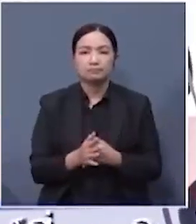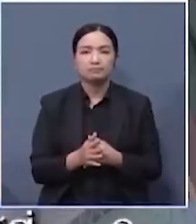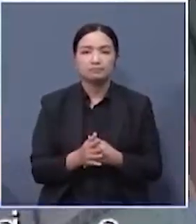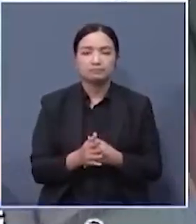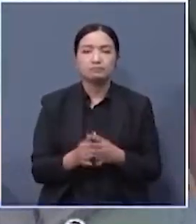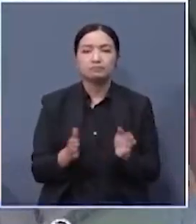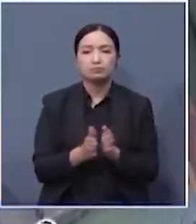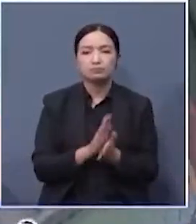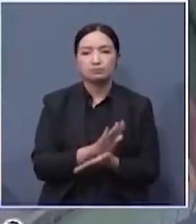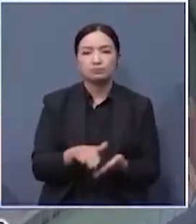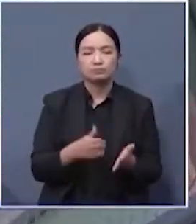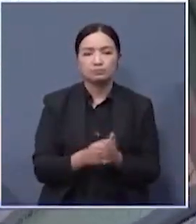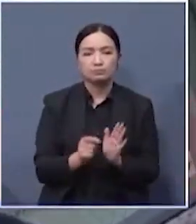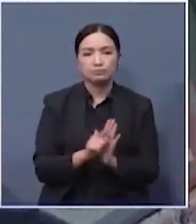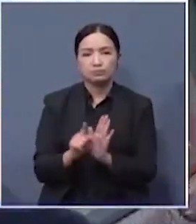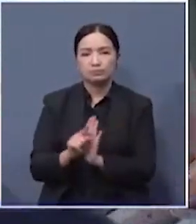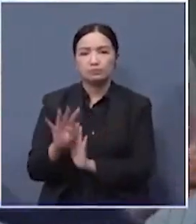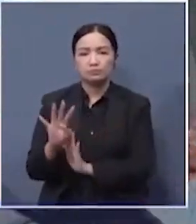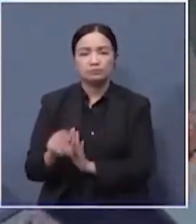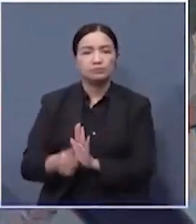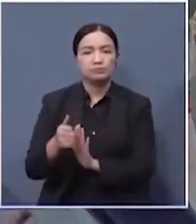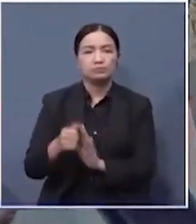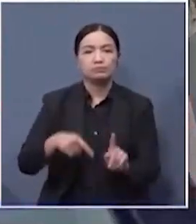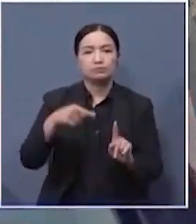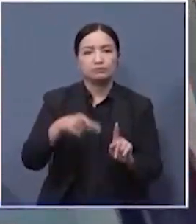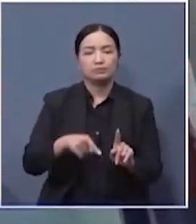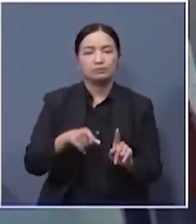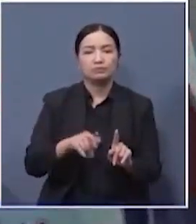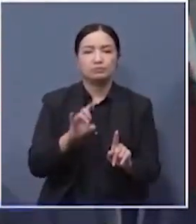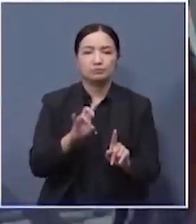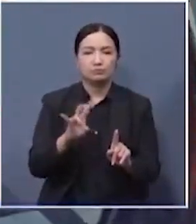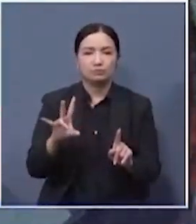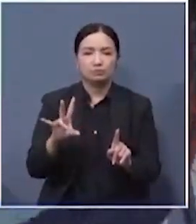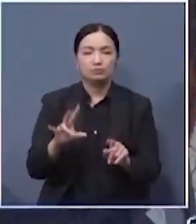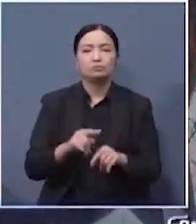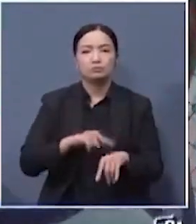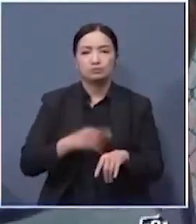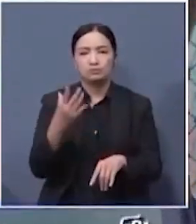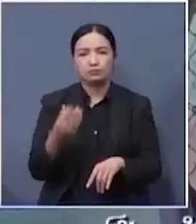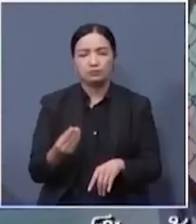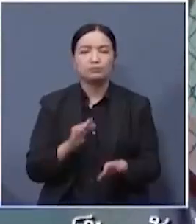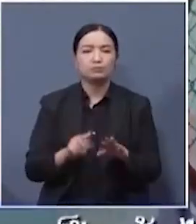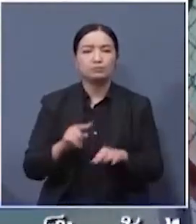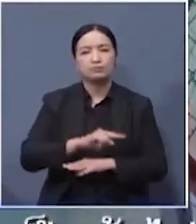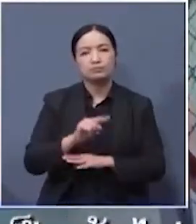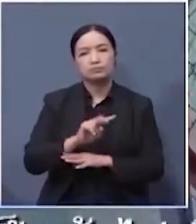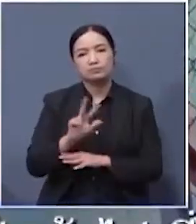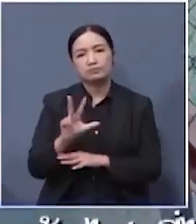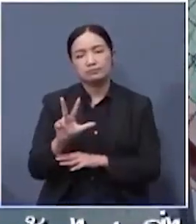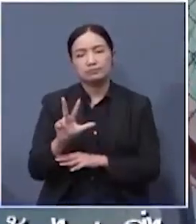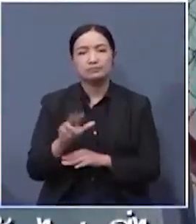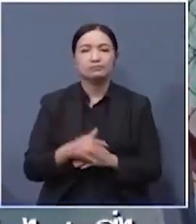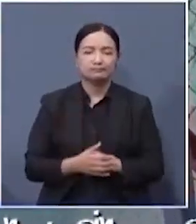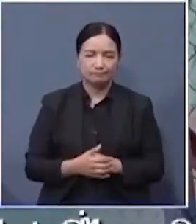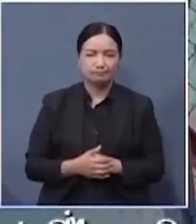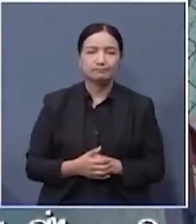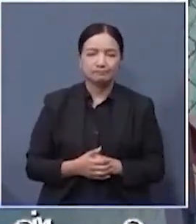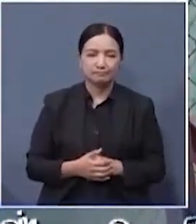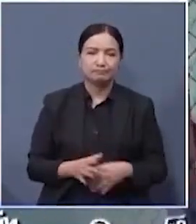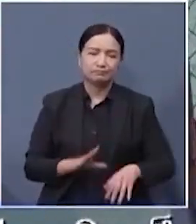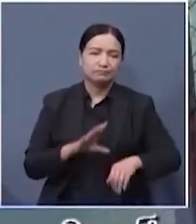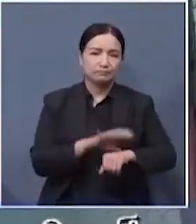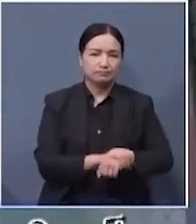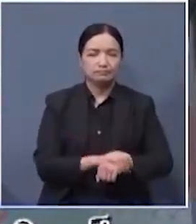จับลิงรวมกันทั้งหมด4รอบได้ประมาณ 1,700 ตัวยังเหลือเวลาอีกสักประมาณ 2-3 วันจะมีการ